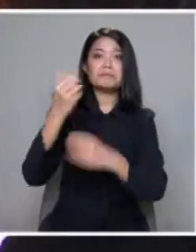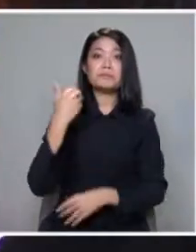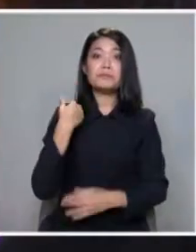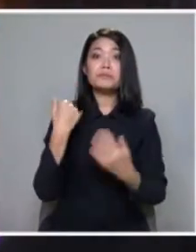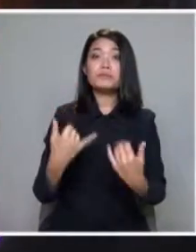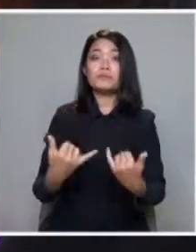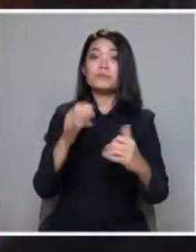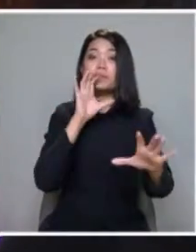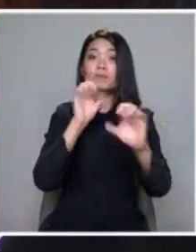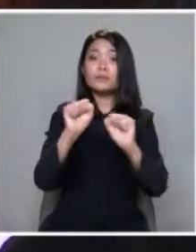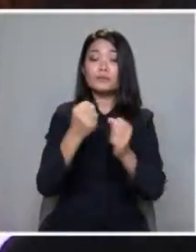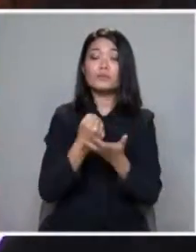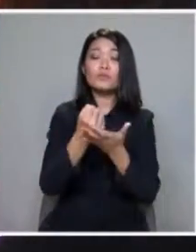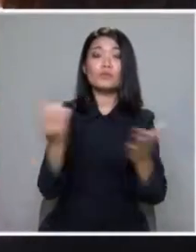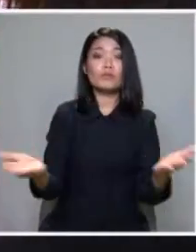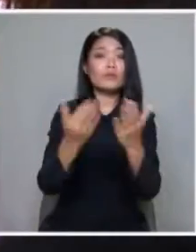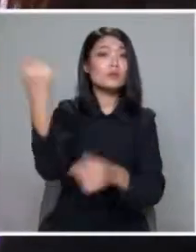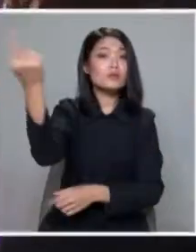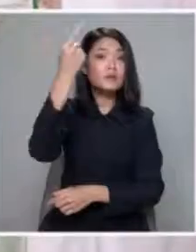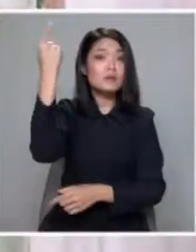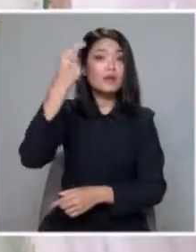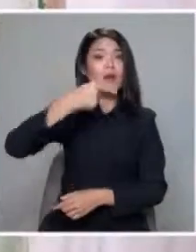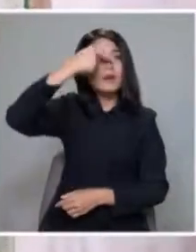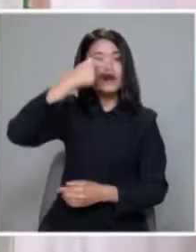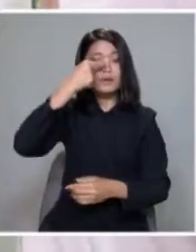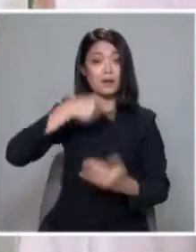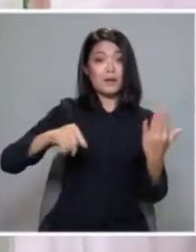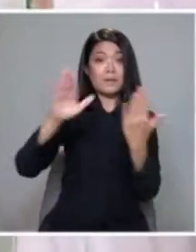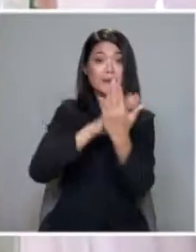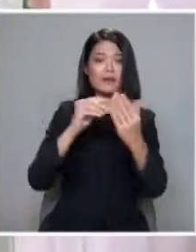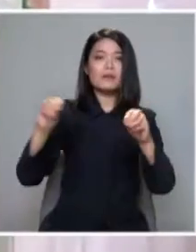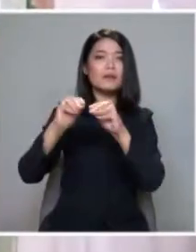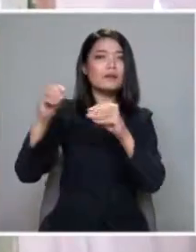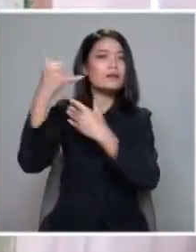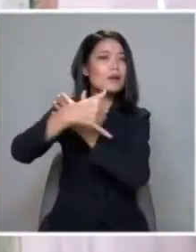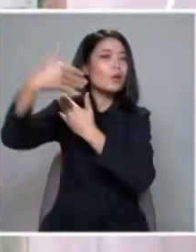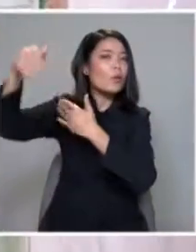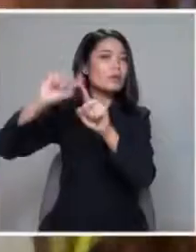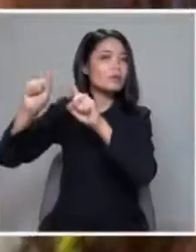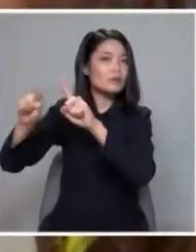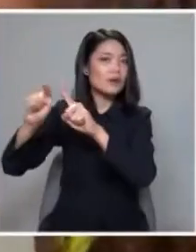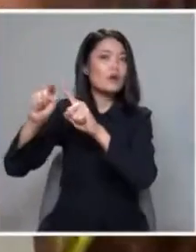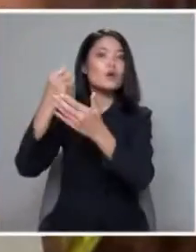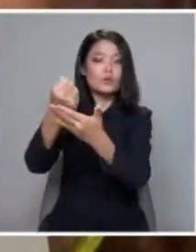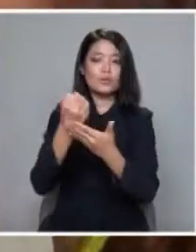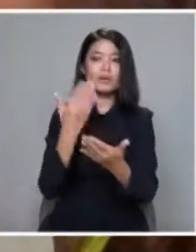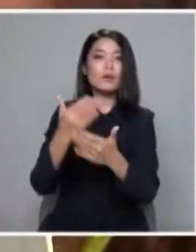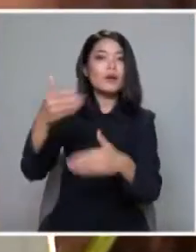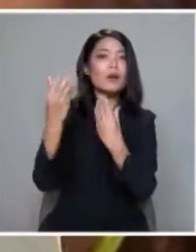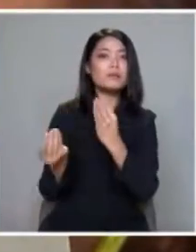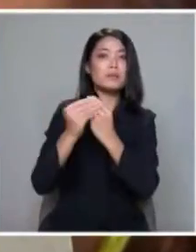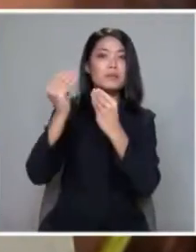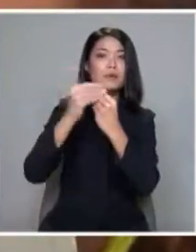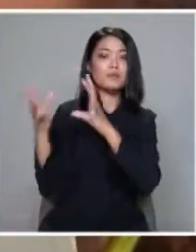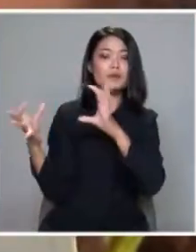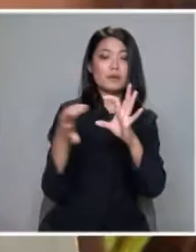ะที่ยังเป็นการส่งเสริมเรื่องการท่องเที่ยวเขตชายแดนแม่ฮ่องสอนเมียนมาสร้างเม็ดเงินให้กับจังหวัดและยังสอดคล้องกับแผนพัฒน